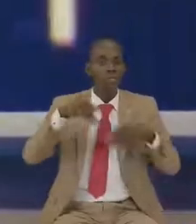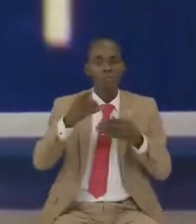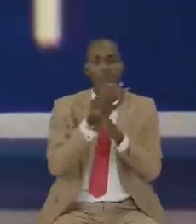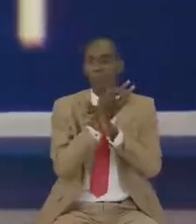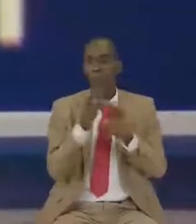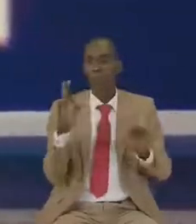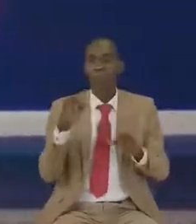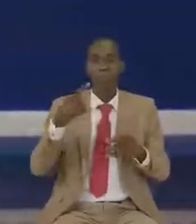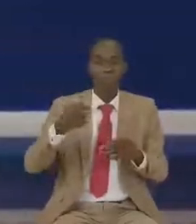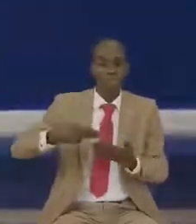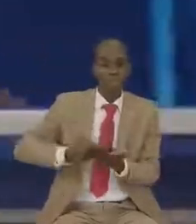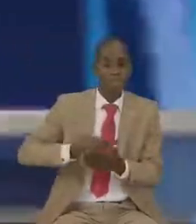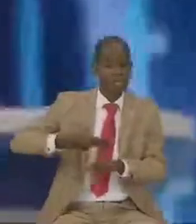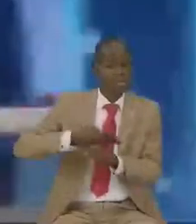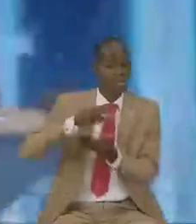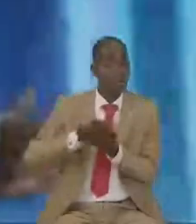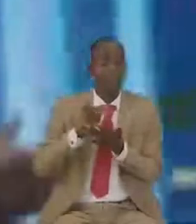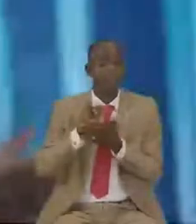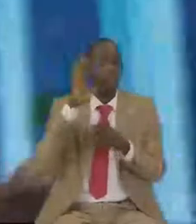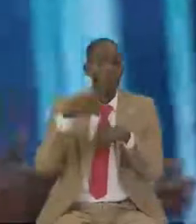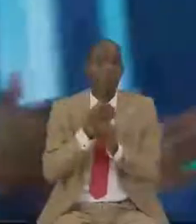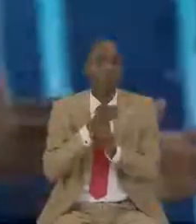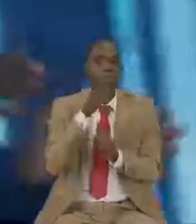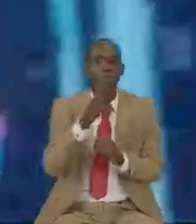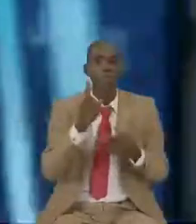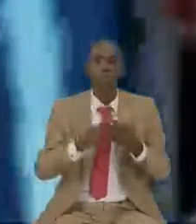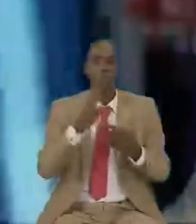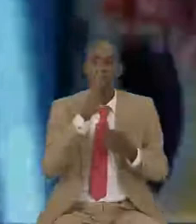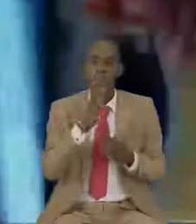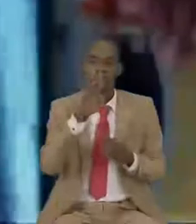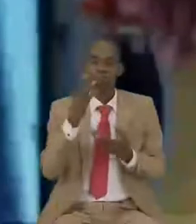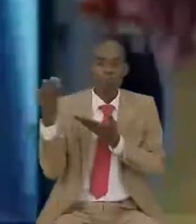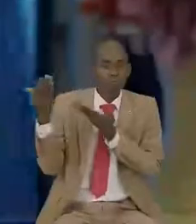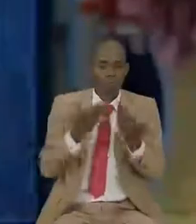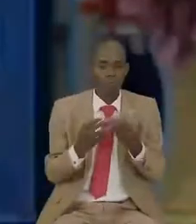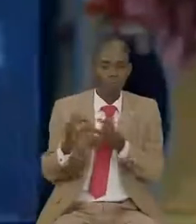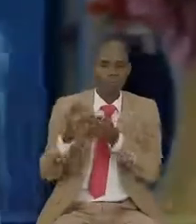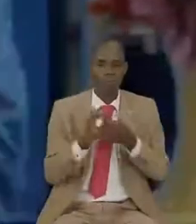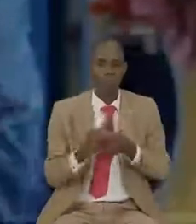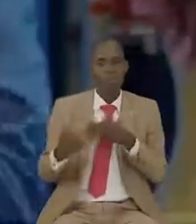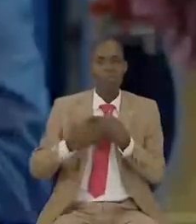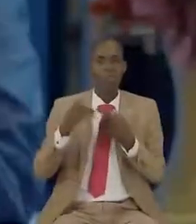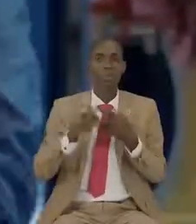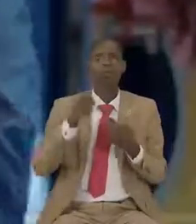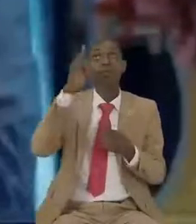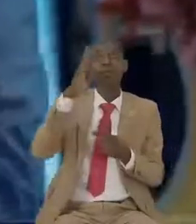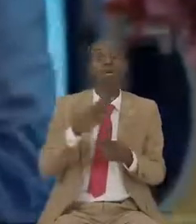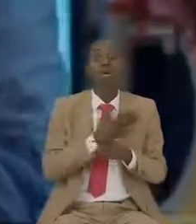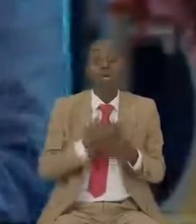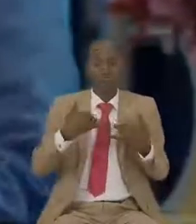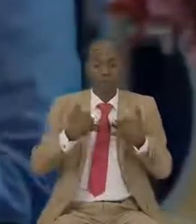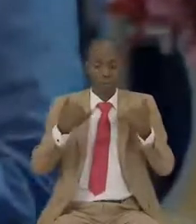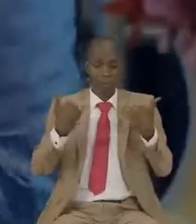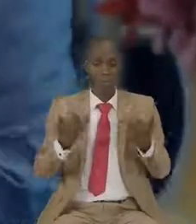doit vous libérer, l'agneau qui doit vous faire réconcilier avec Dieu. Et il est